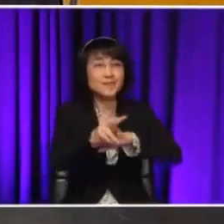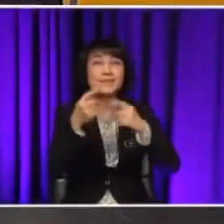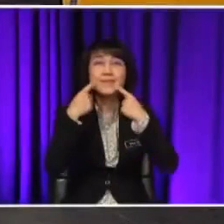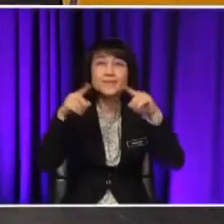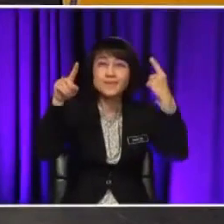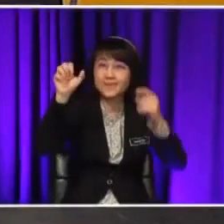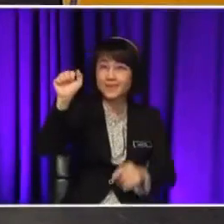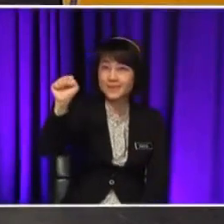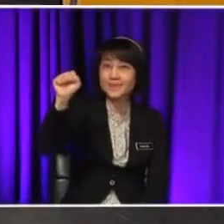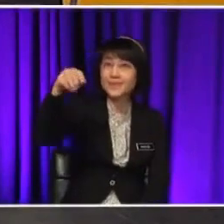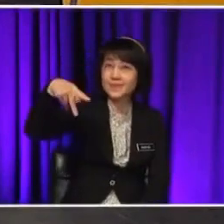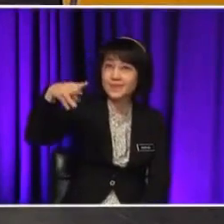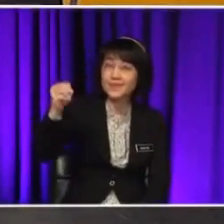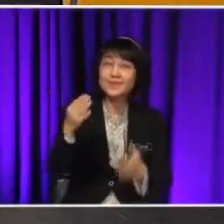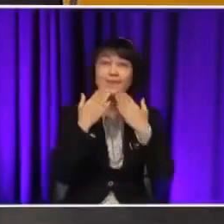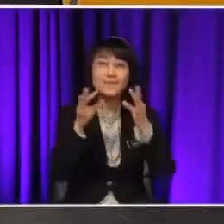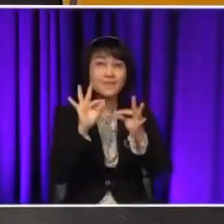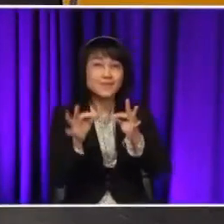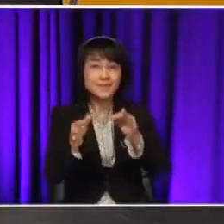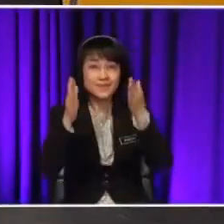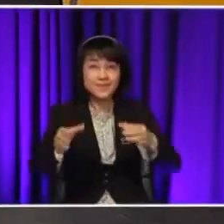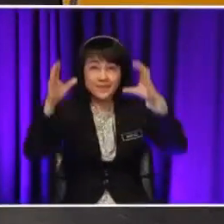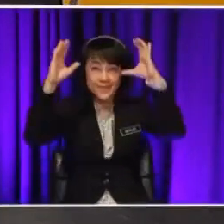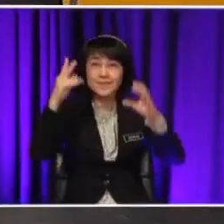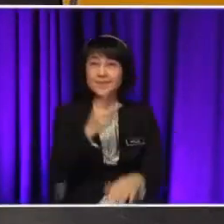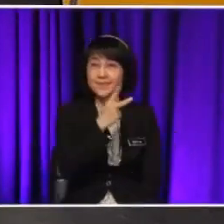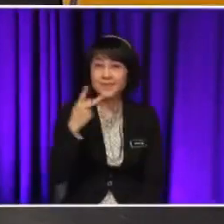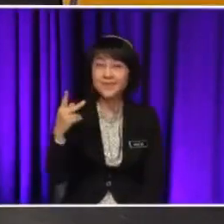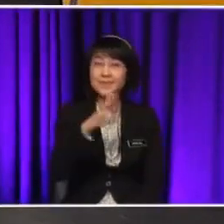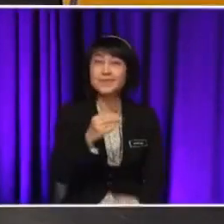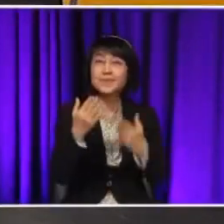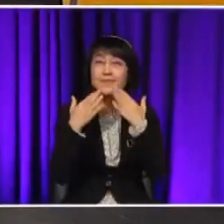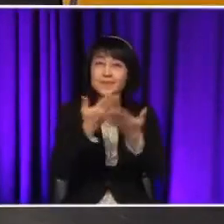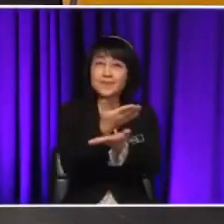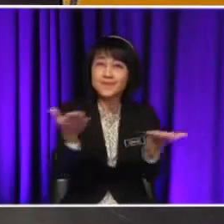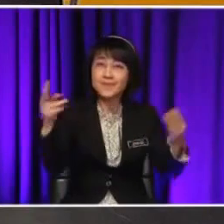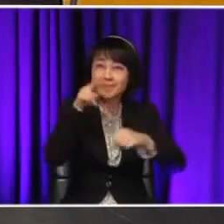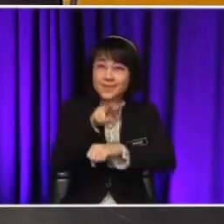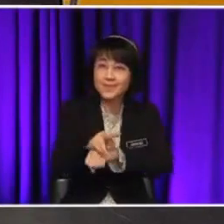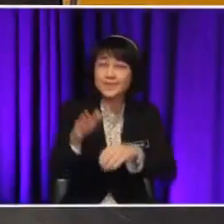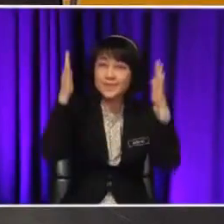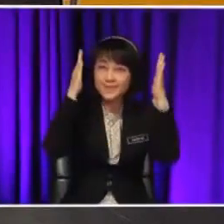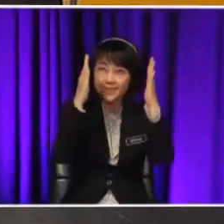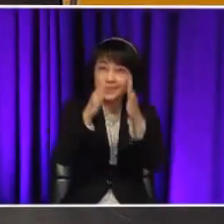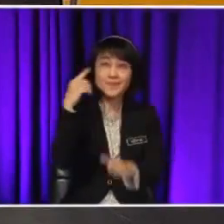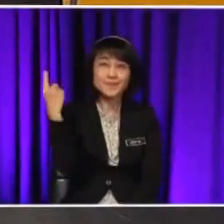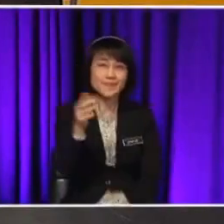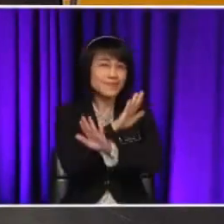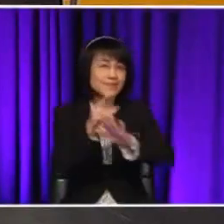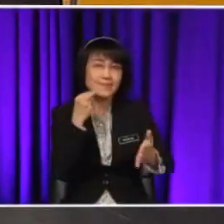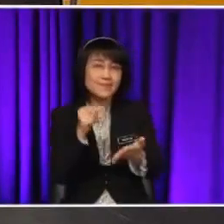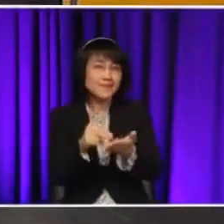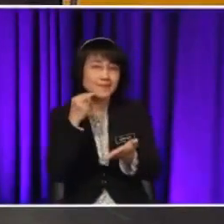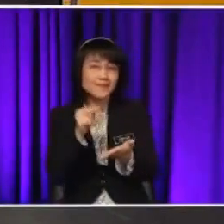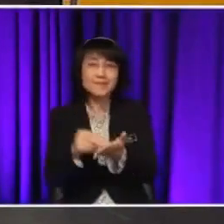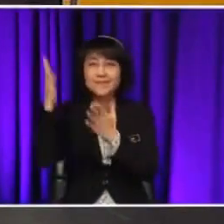2022. Terima kasih kepada Cikgu Jurubahasa kita, Cikgu Katie, dan anda yang menonton kami. Ingat, fokus sentiasa. Jangan nakal-nakal. Semoga dapat